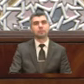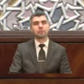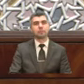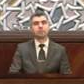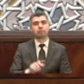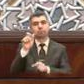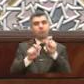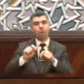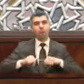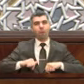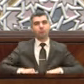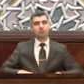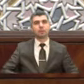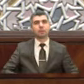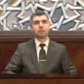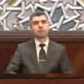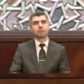السيدين الوزيرين